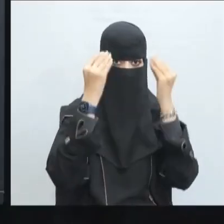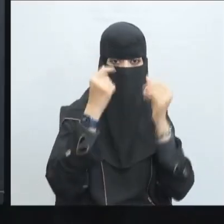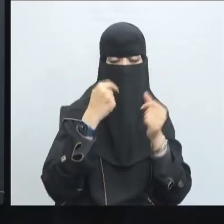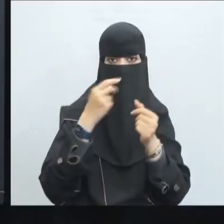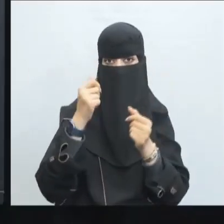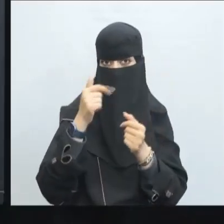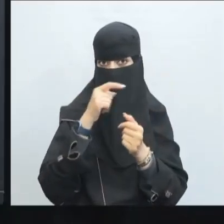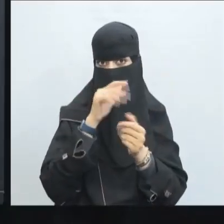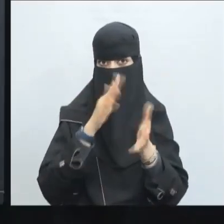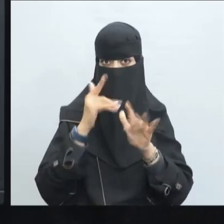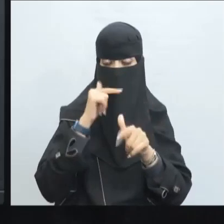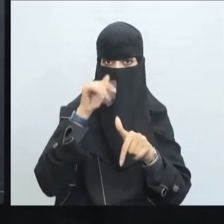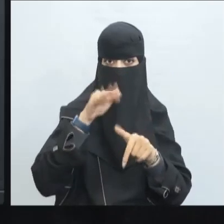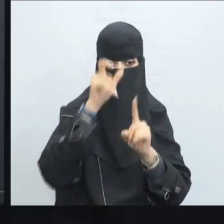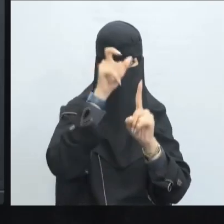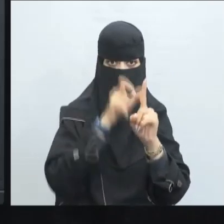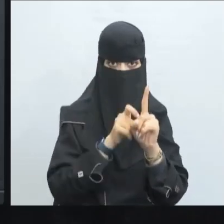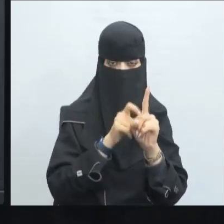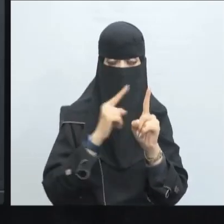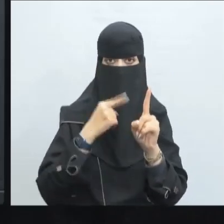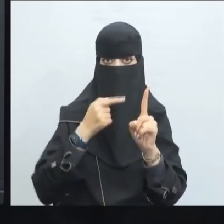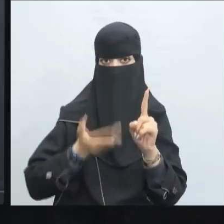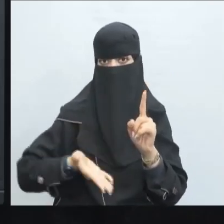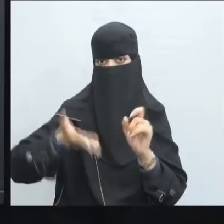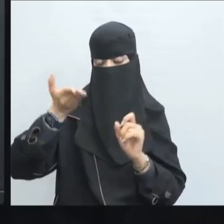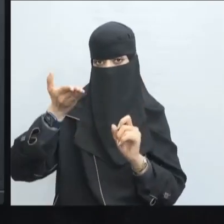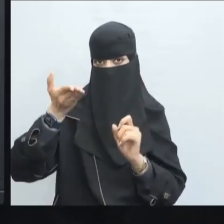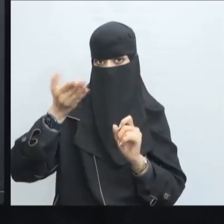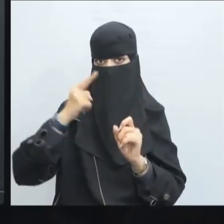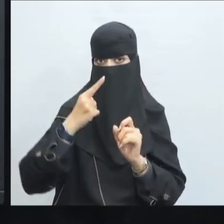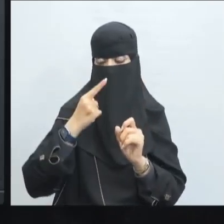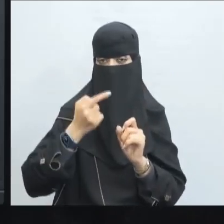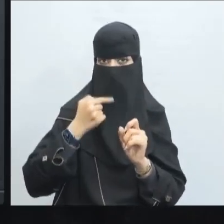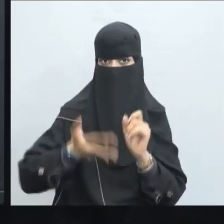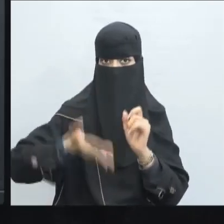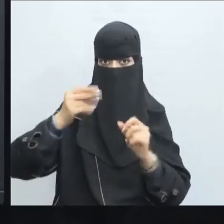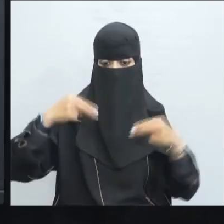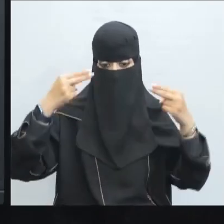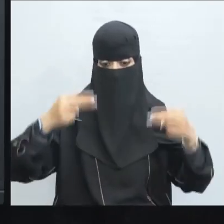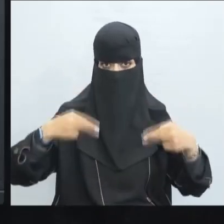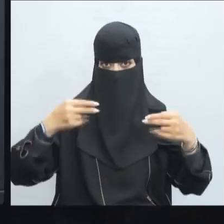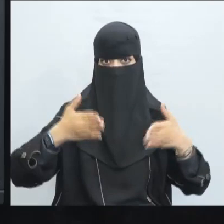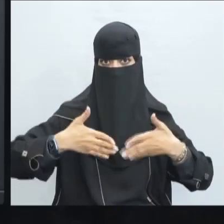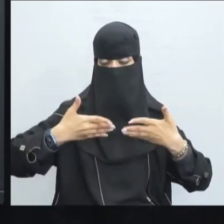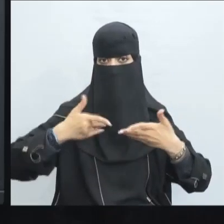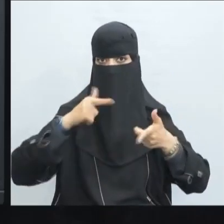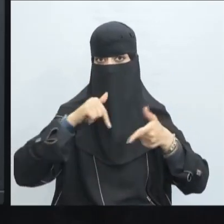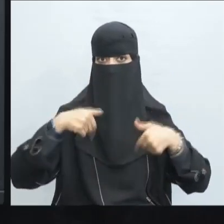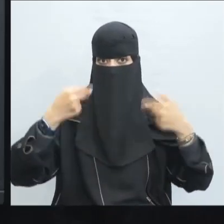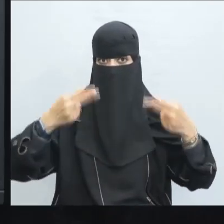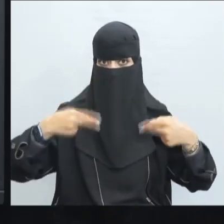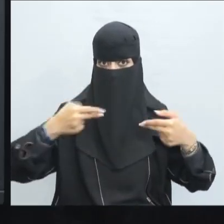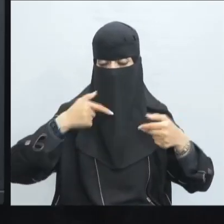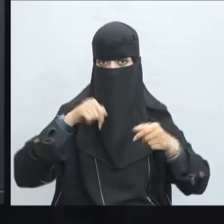فمثلا قد ياتينا شخص ويقوم باليود فعاليه مثلا ترفيهيه وايضا فعاليه قد